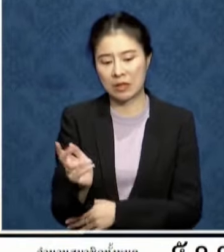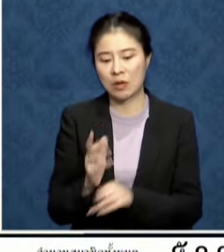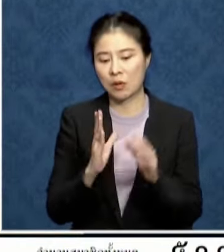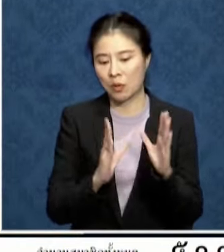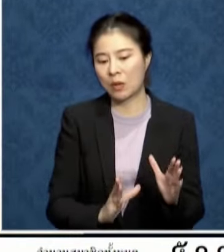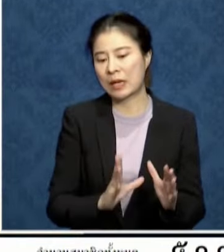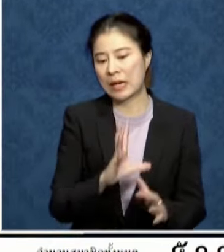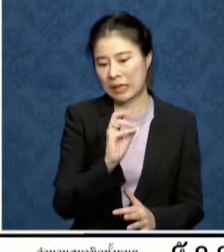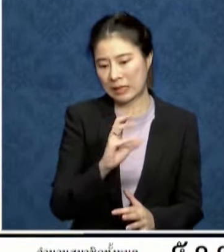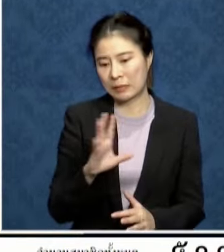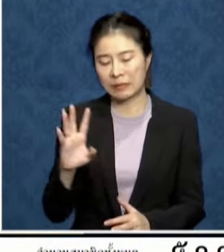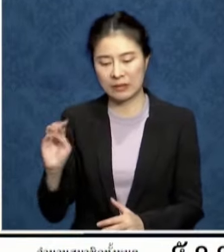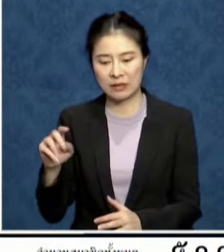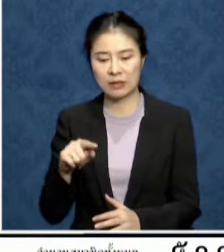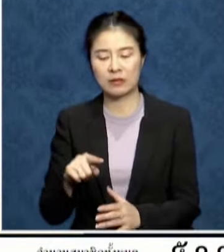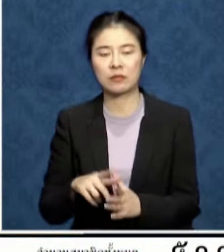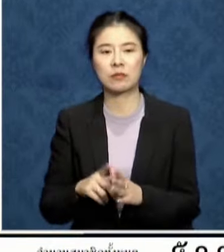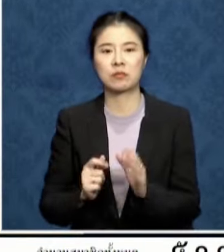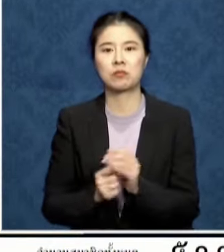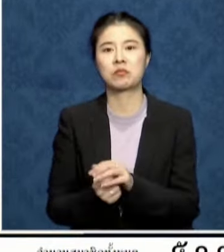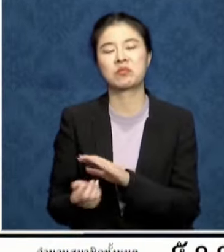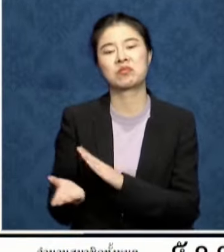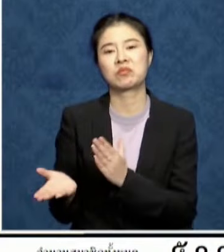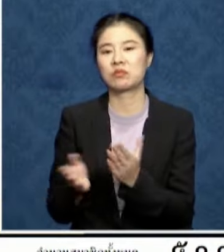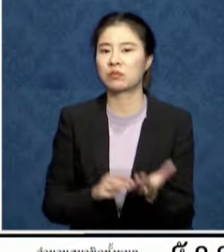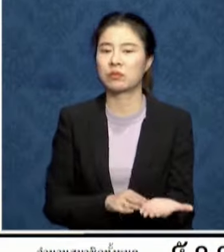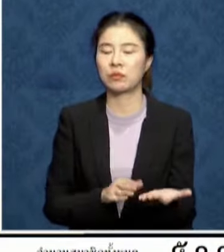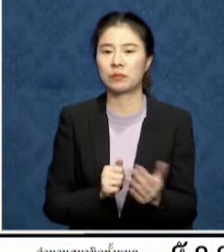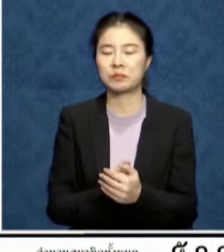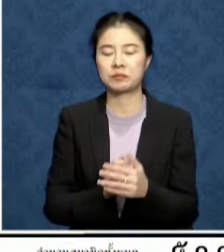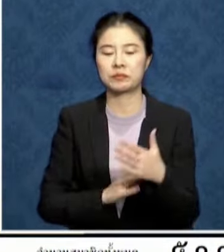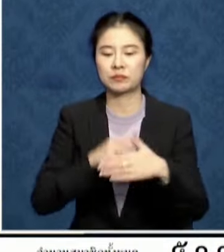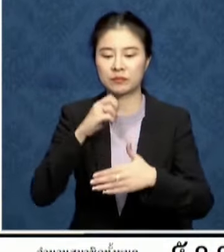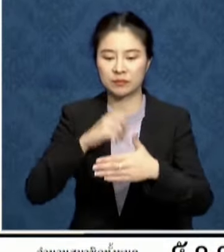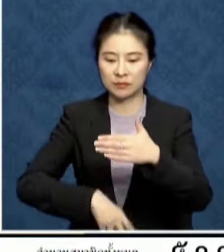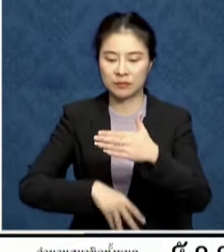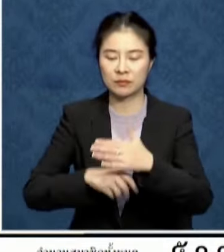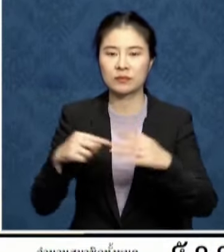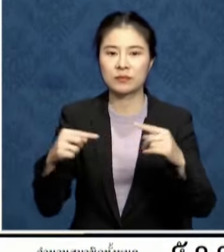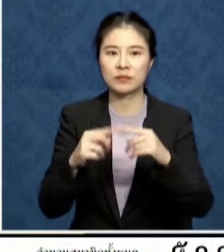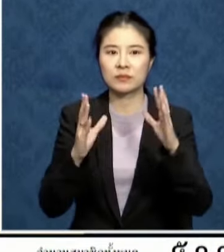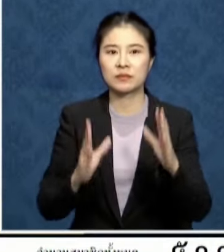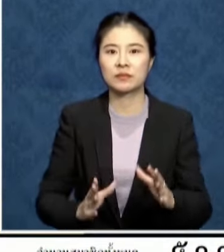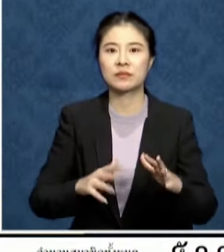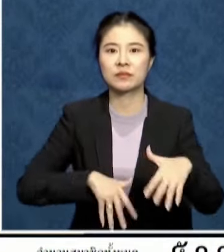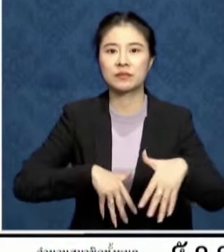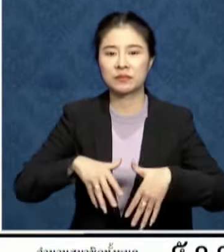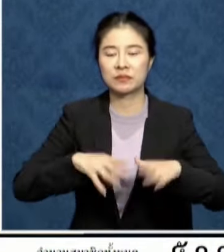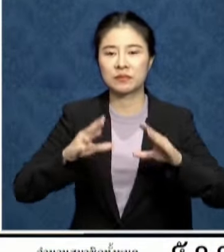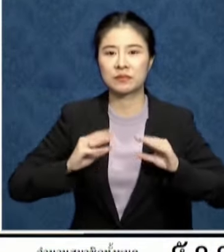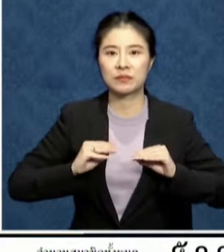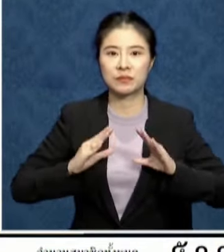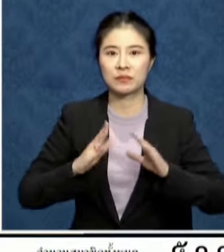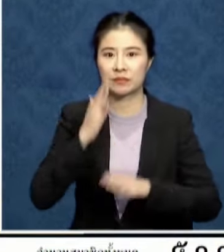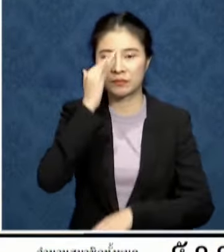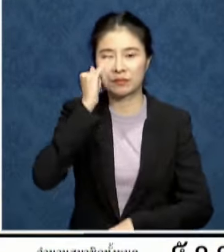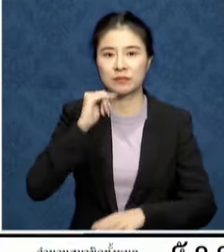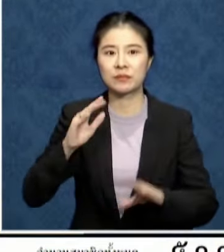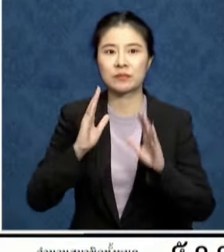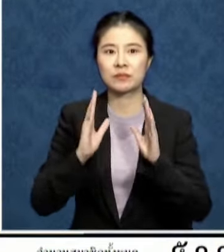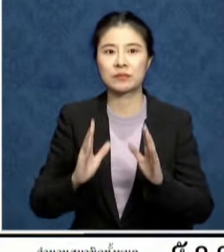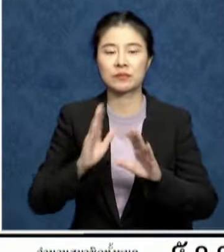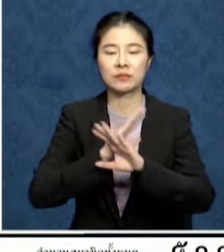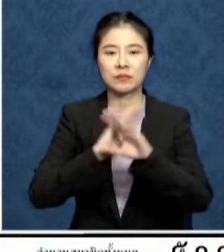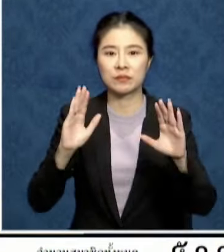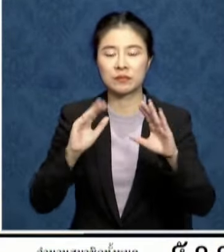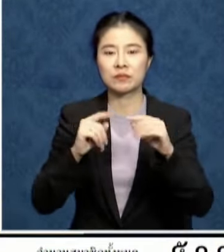และก็จะทำให้ครับประชามตินั้นถูกคว่ำไปหรือนับว่าไม่ผ่านความเห็นชอบของประชาชนทั้งที่คนที่เห็นด้วยกับการยกเลิกการเกณฑ์อาหารนั้นมีม